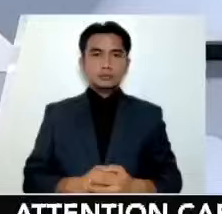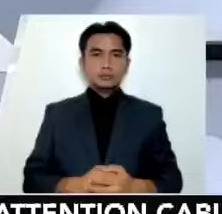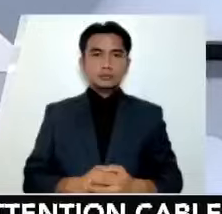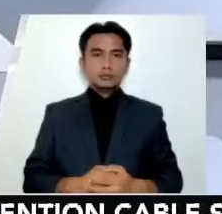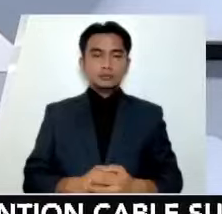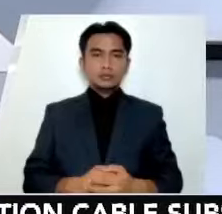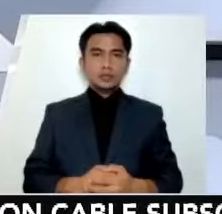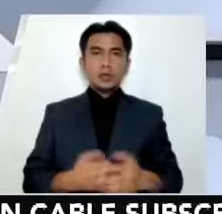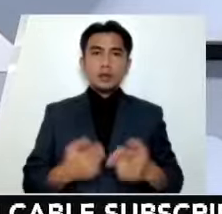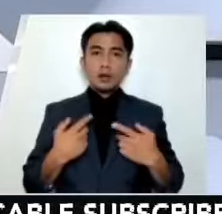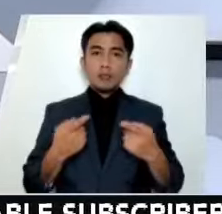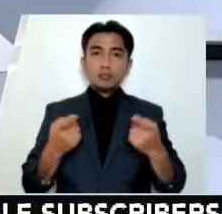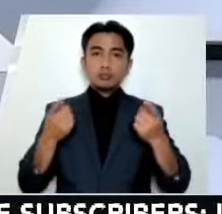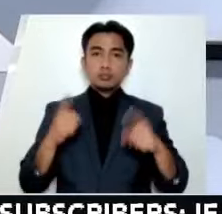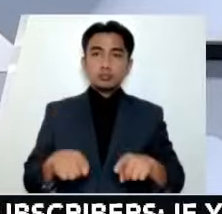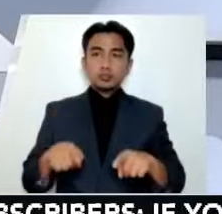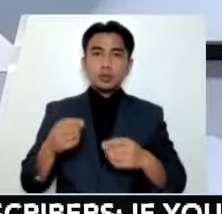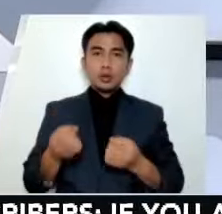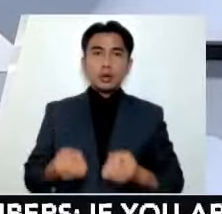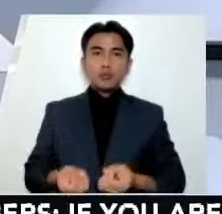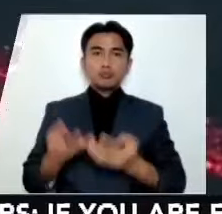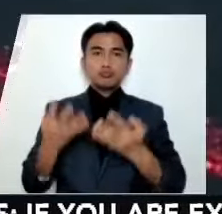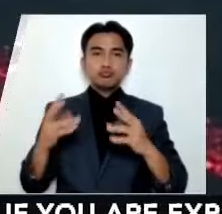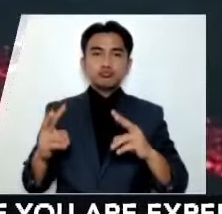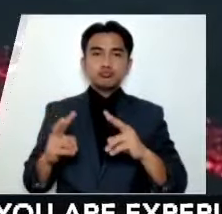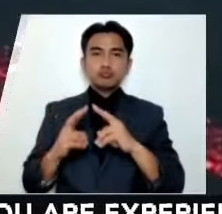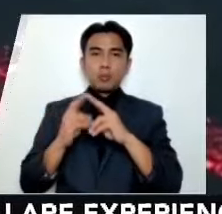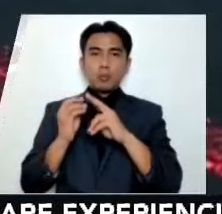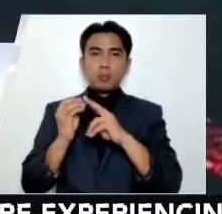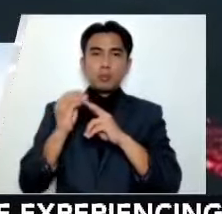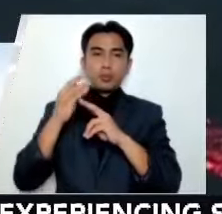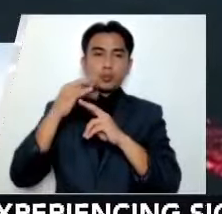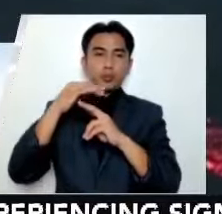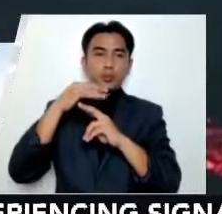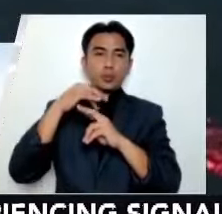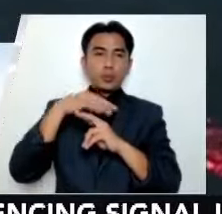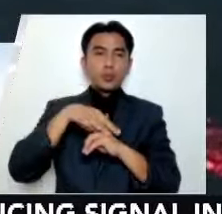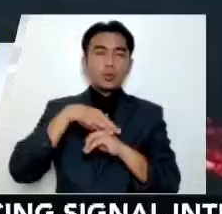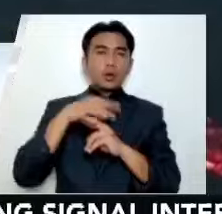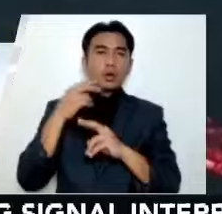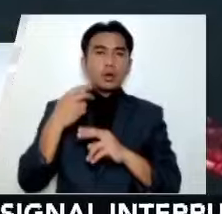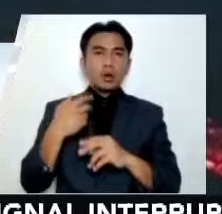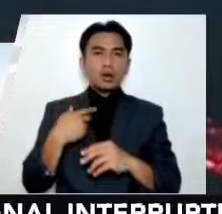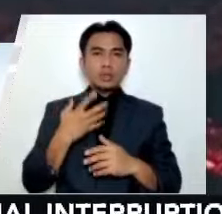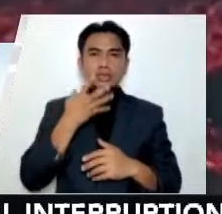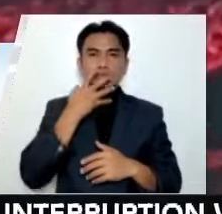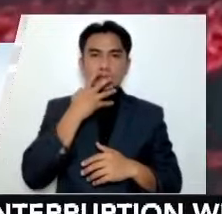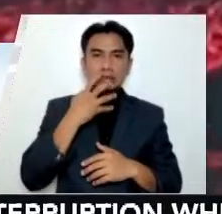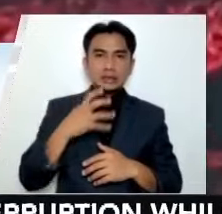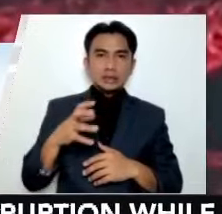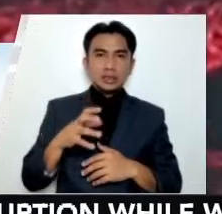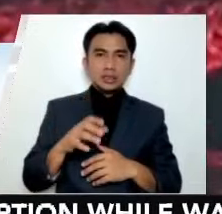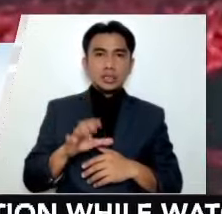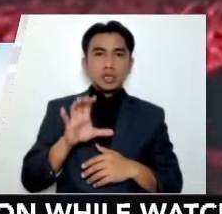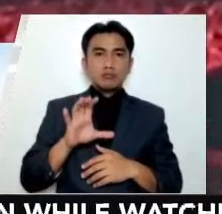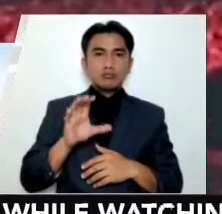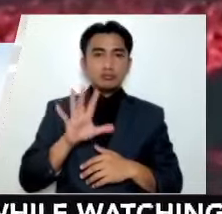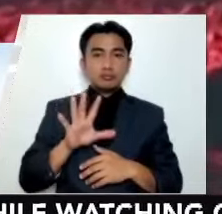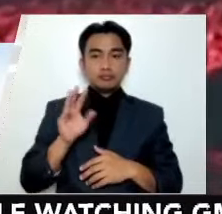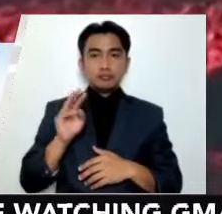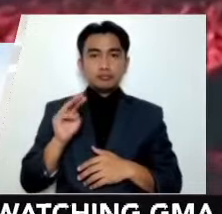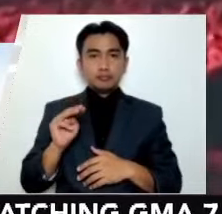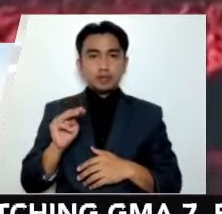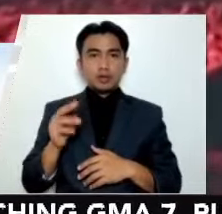Sumabog ang isang bulkan sa Iceland. Nagbuga ito ng lava na nasa 50 metro ang taas. Kita ang pagkalat